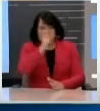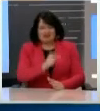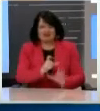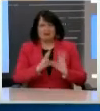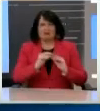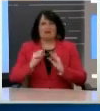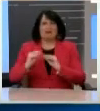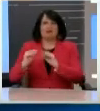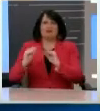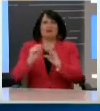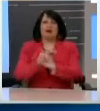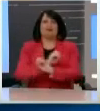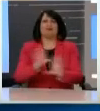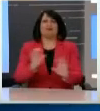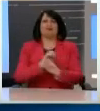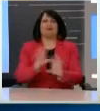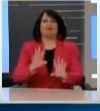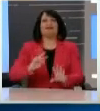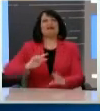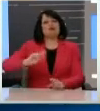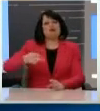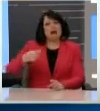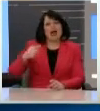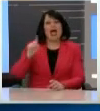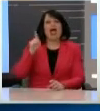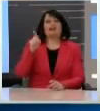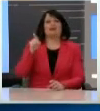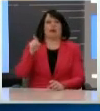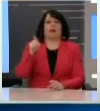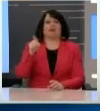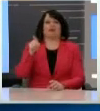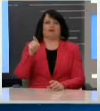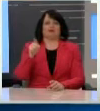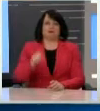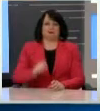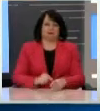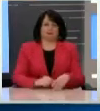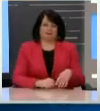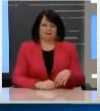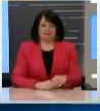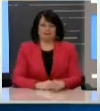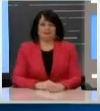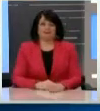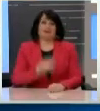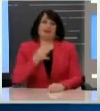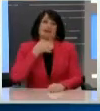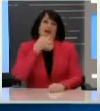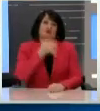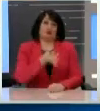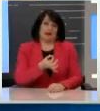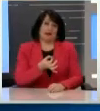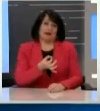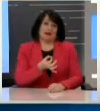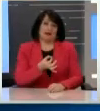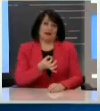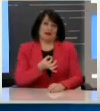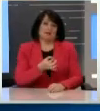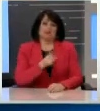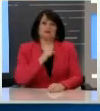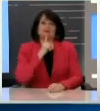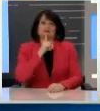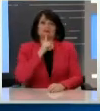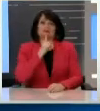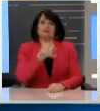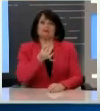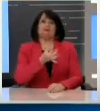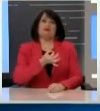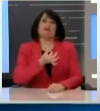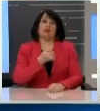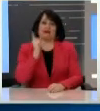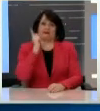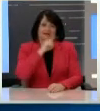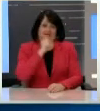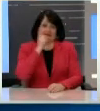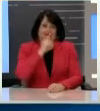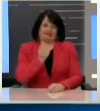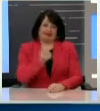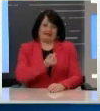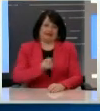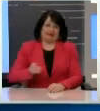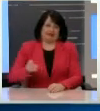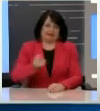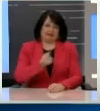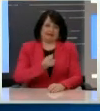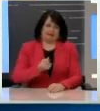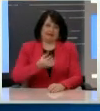διαδίδατε για τους αντιπάλους σας. Θα έλεγα λοιπόν να μην μιλάτε τόσο συχνά για τα fake news,